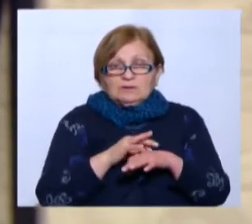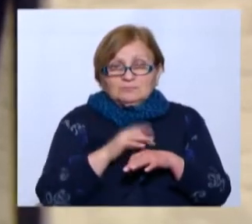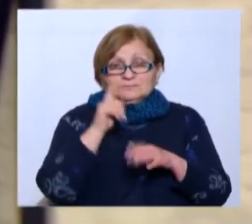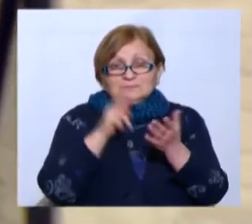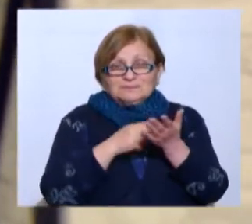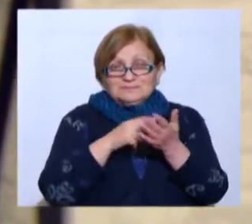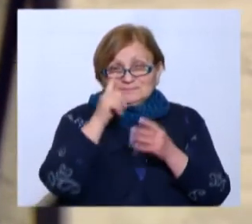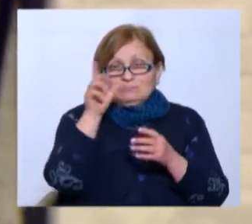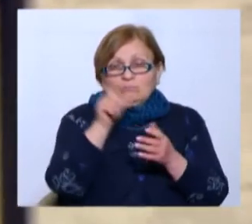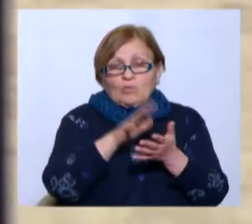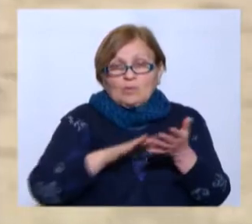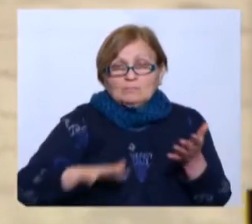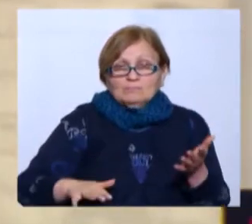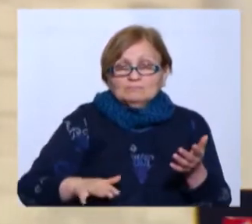თავი